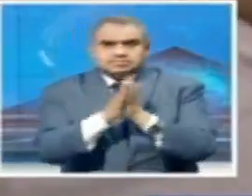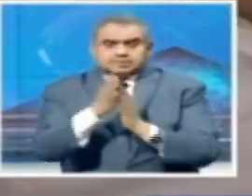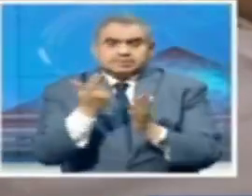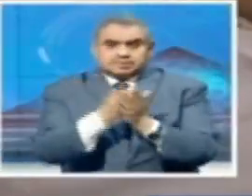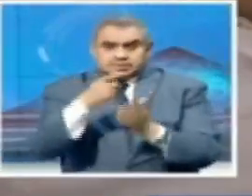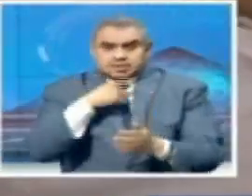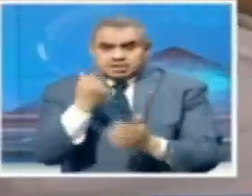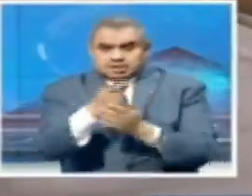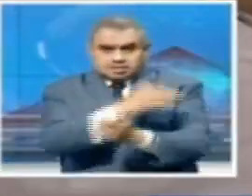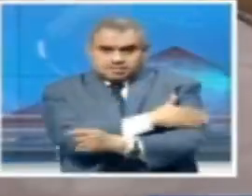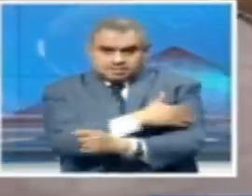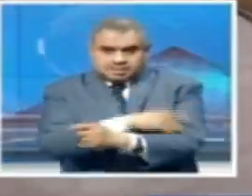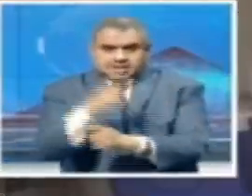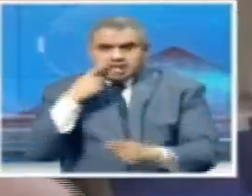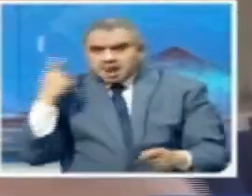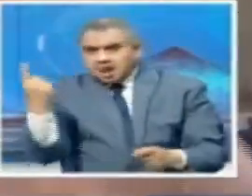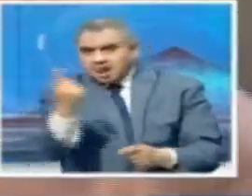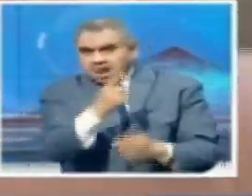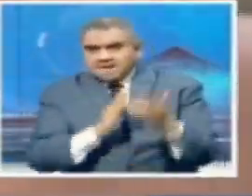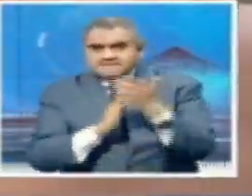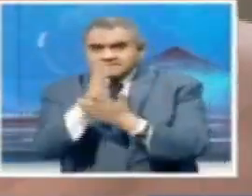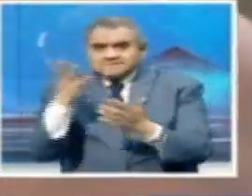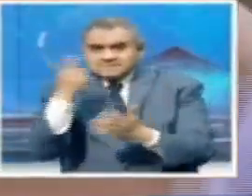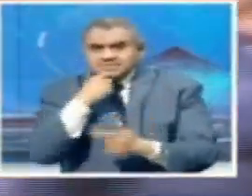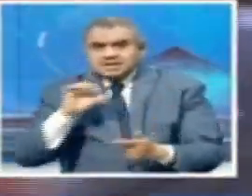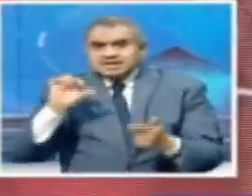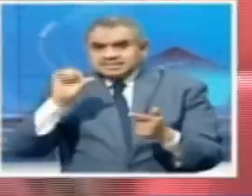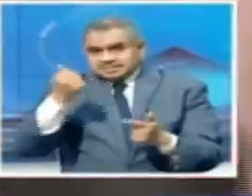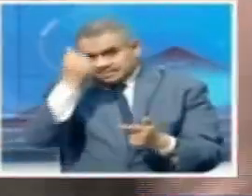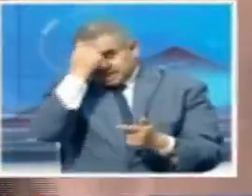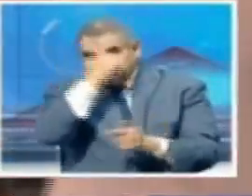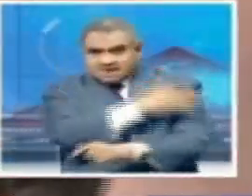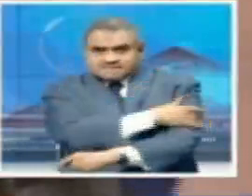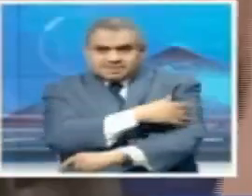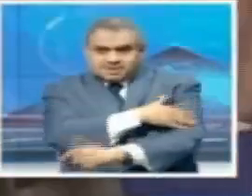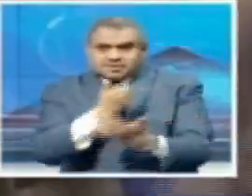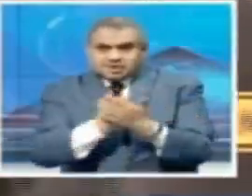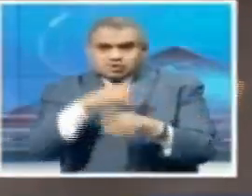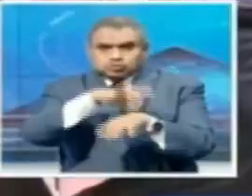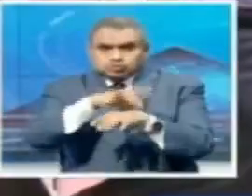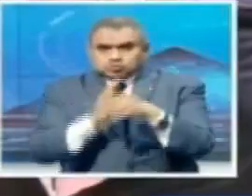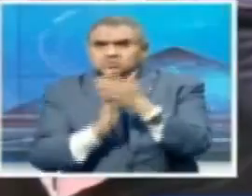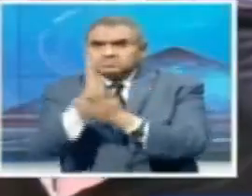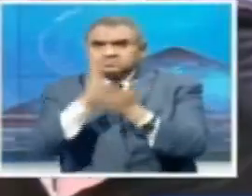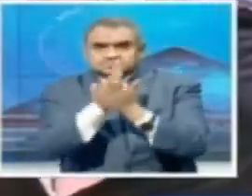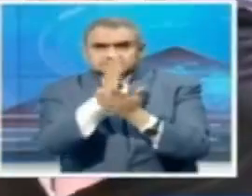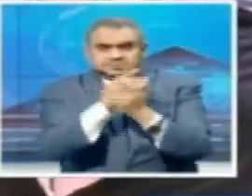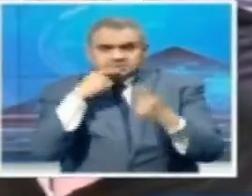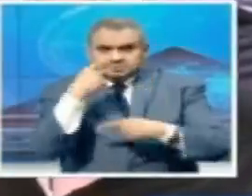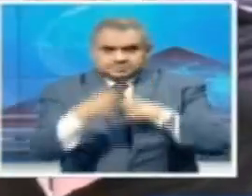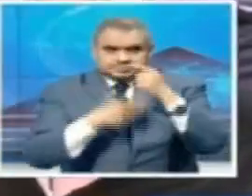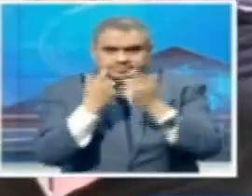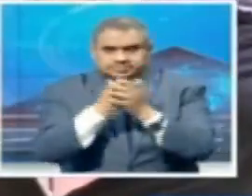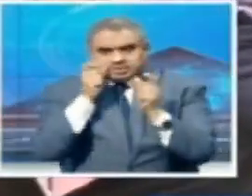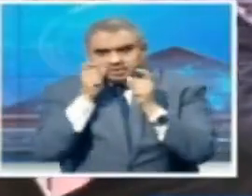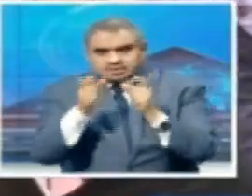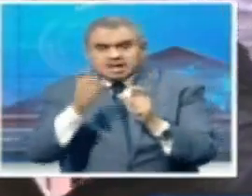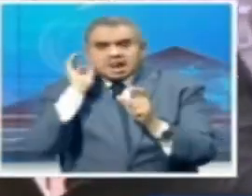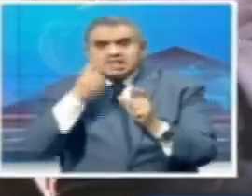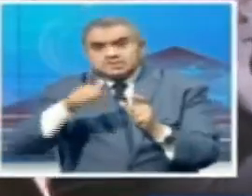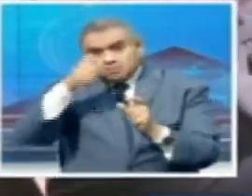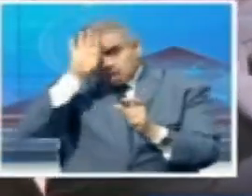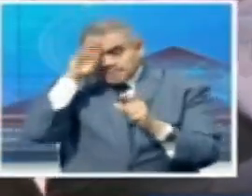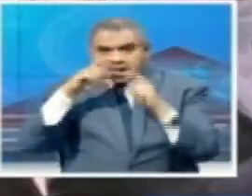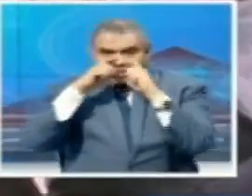خلال فرق ثابتة ومتحركة تصل إلى 90 ألف فريق طبي للوصول إلى المستهدف من الحملة وسط إجراءات احترازية غير